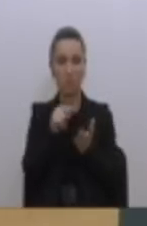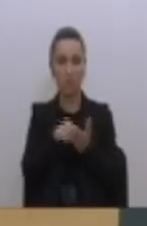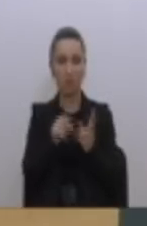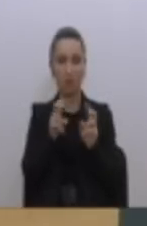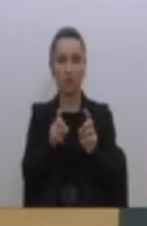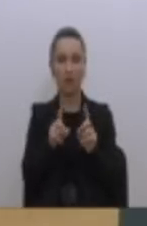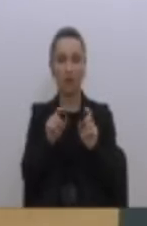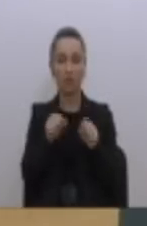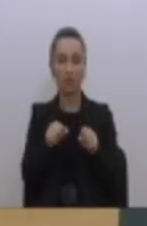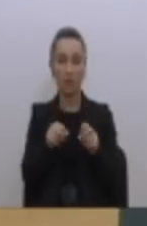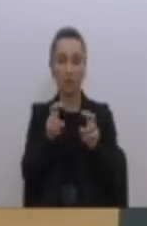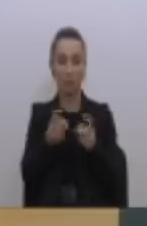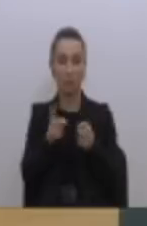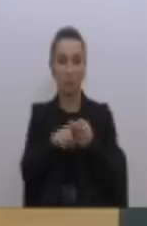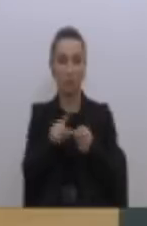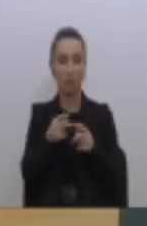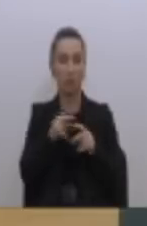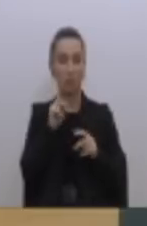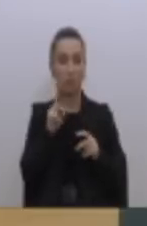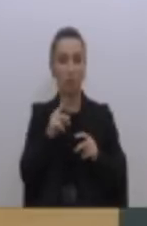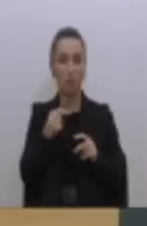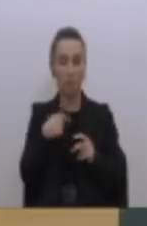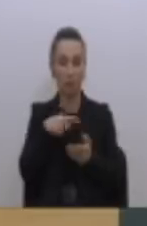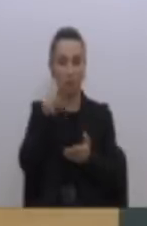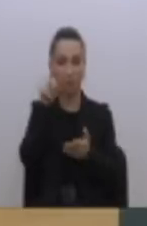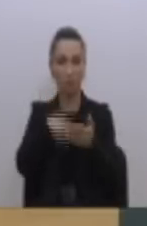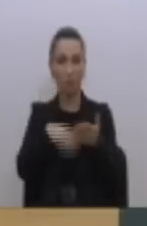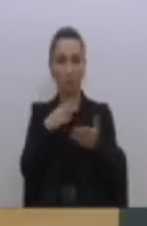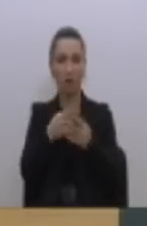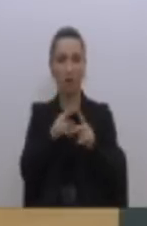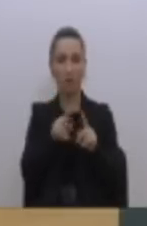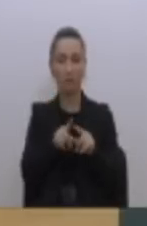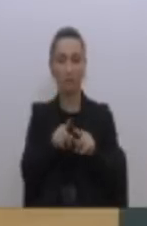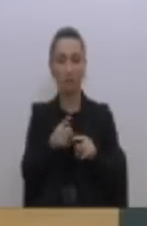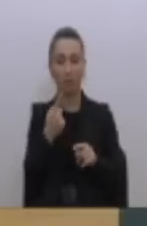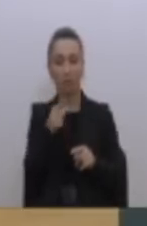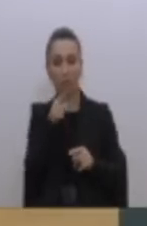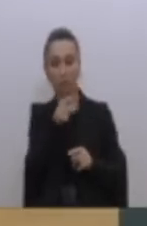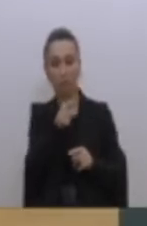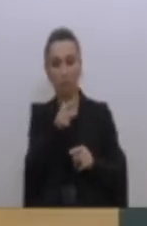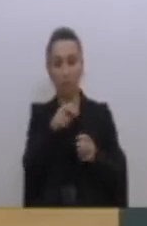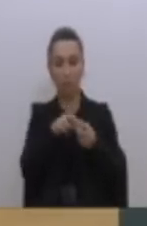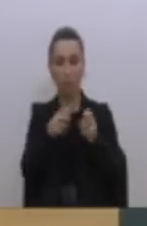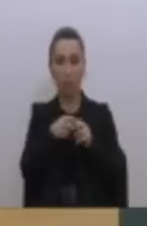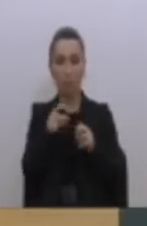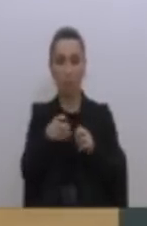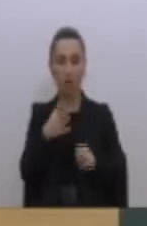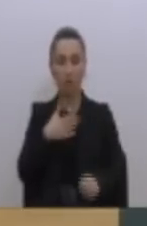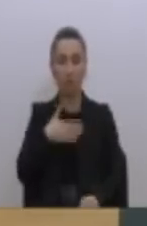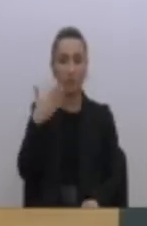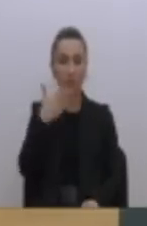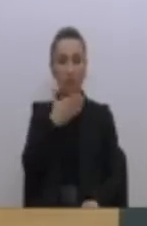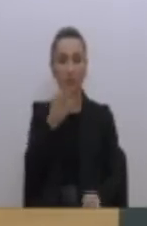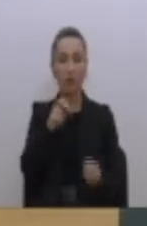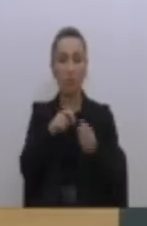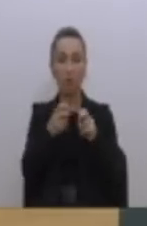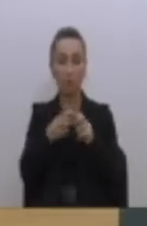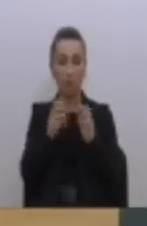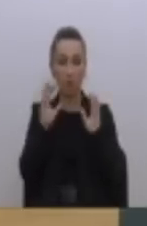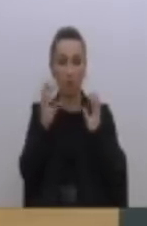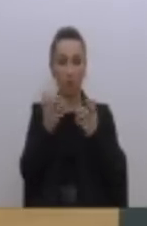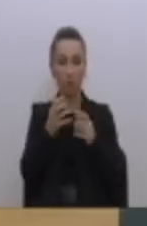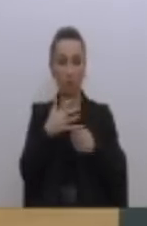შეიძლება ამ თემას უკავშირდებოდეს, იმიტომ რომ მე დარწმუნებული ვარ, რომ ეს არის თითიდან გამოწვეული პრობლემა. ჩვენ საზოგადოებას ეს პრობლემა სერიოზულად